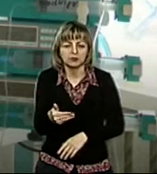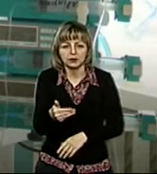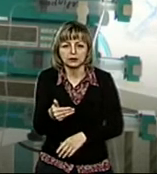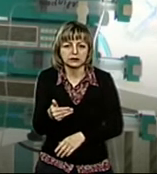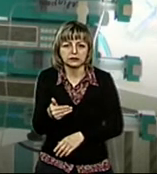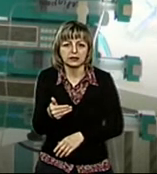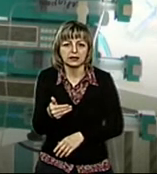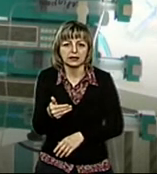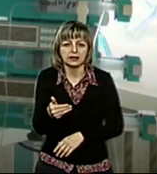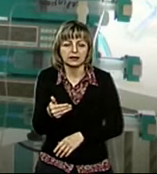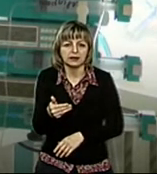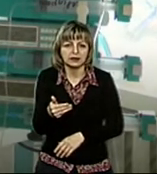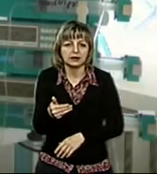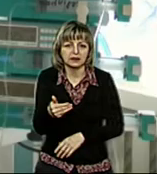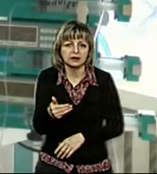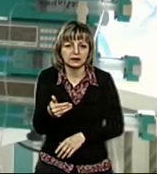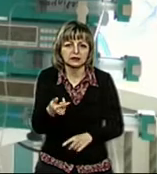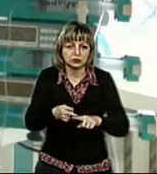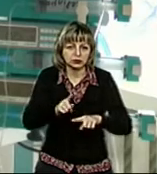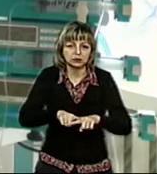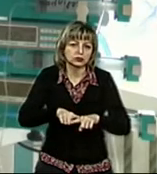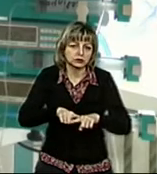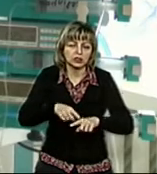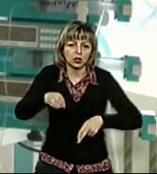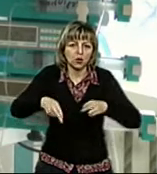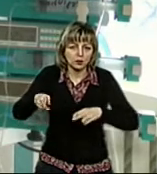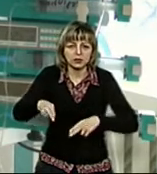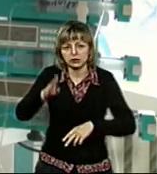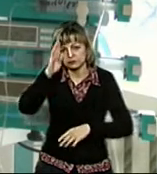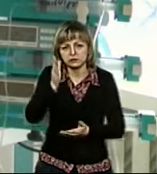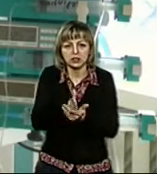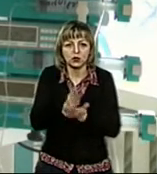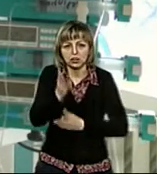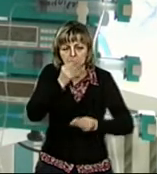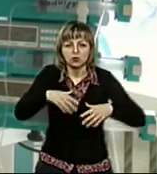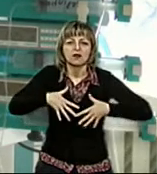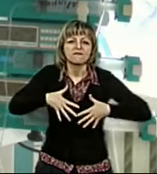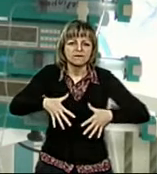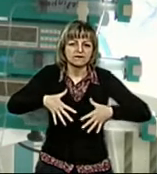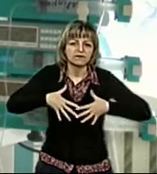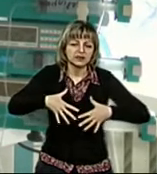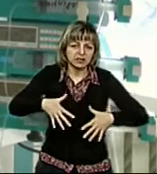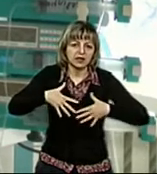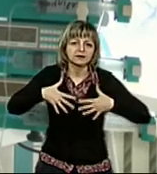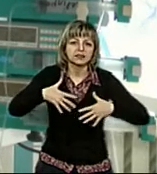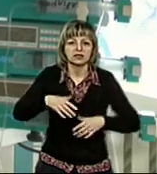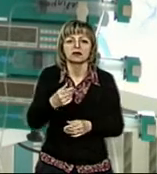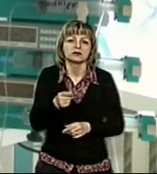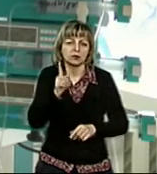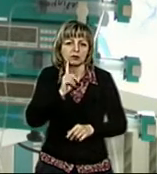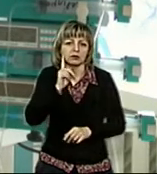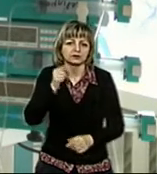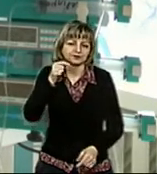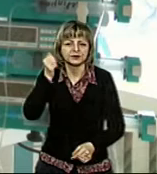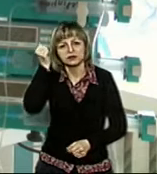кардіохірургічних... Полишили операційну ми десь під вечір. Пацієнт після таких операцій знаходиться на штучній вентиляції легень у медикаментозному сні. Через